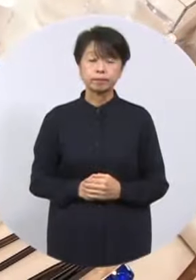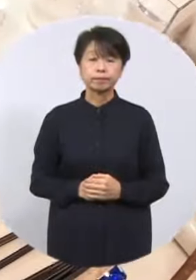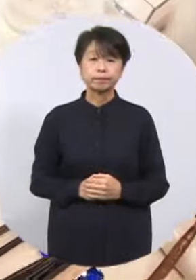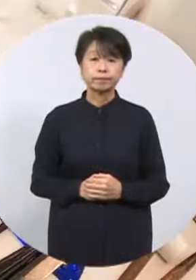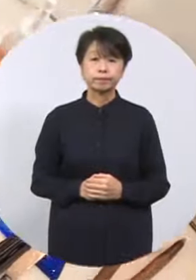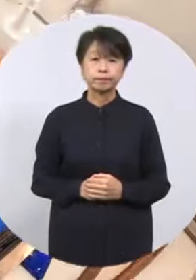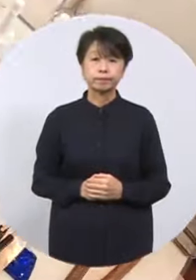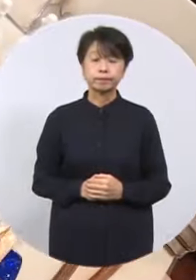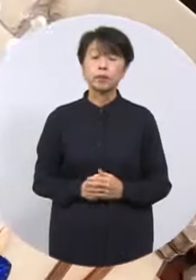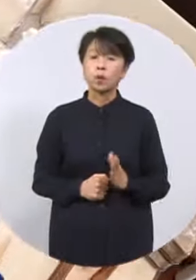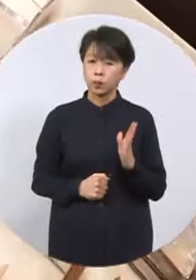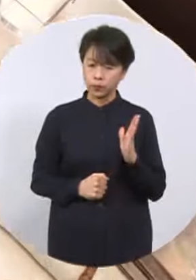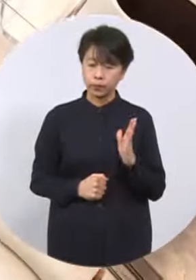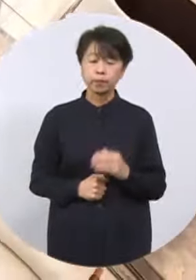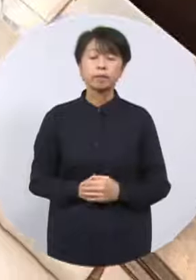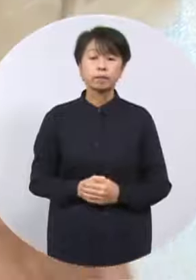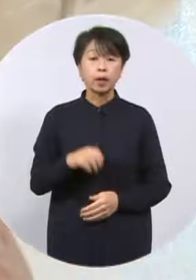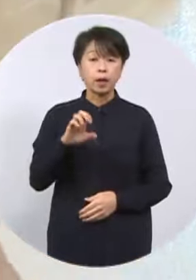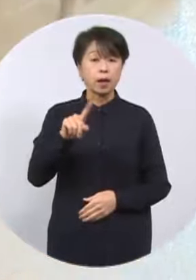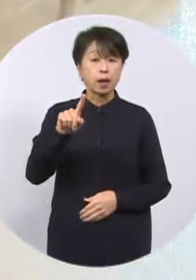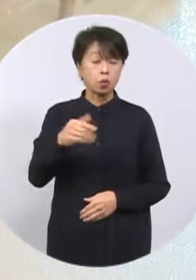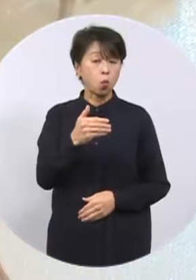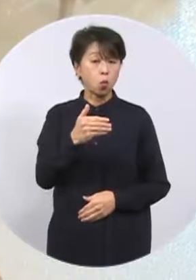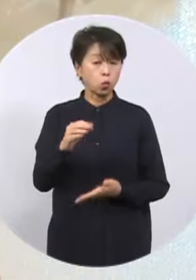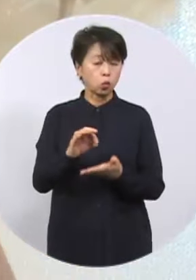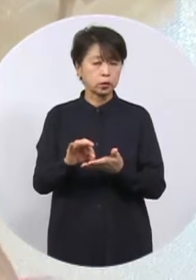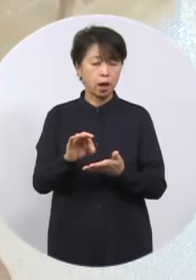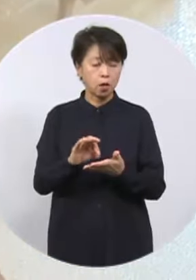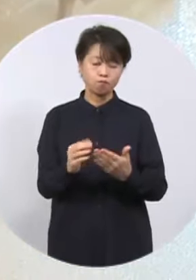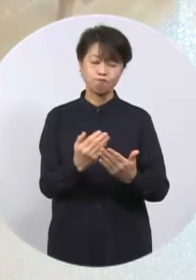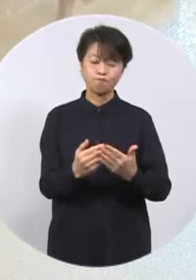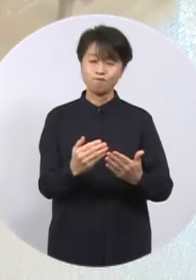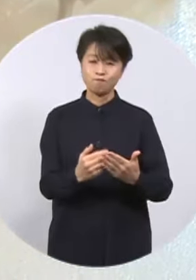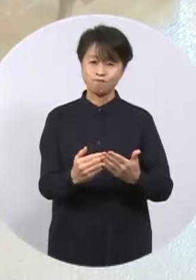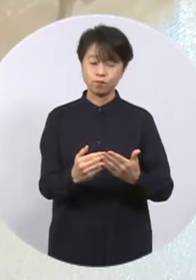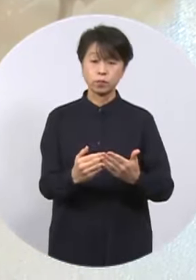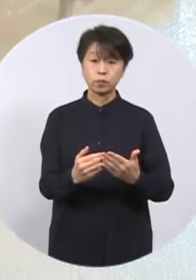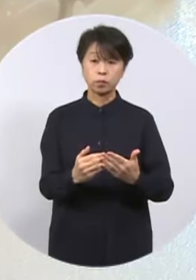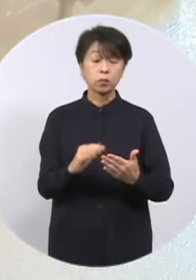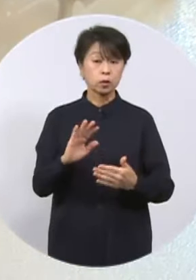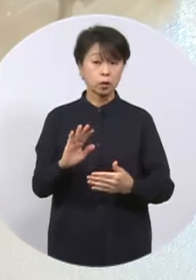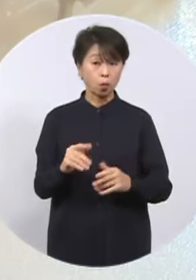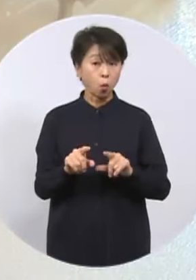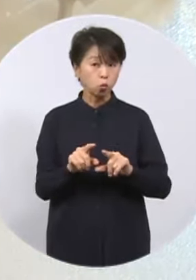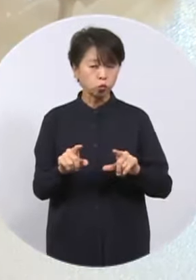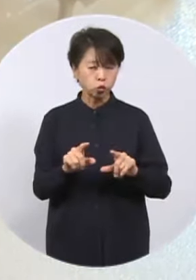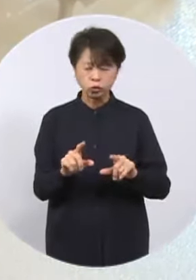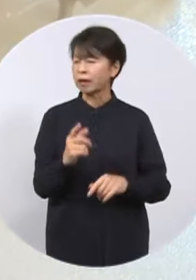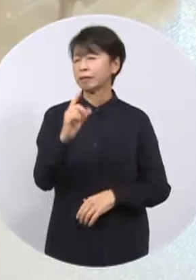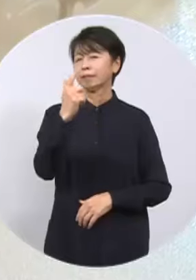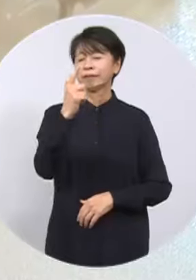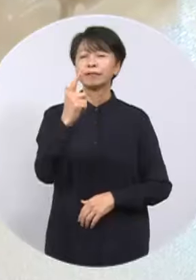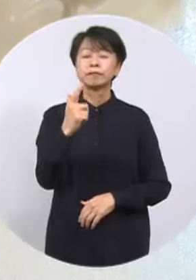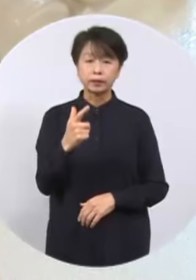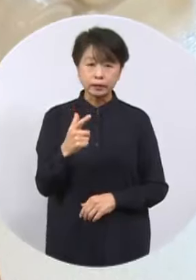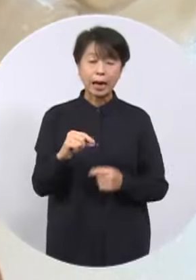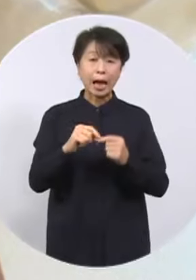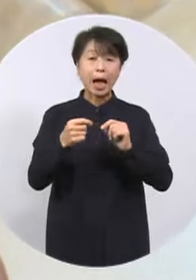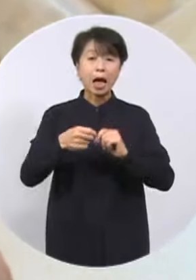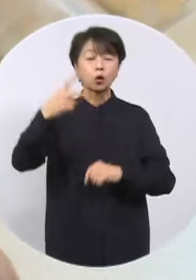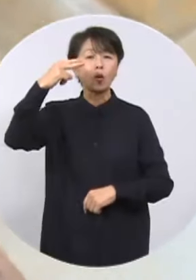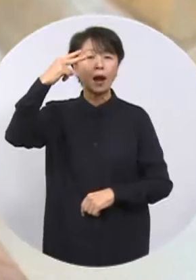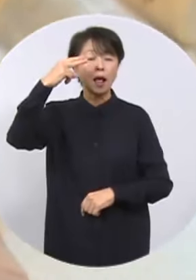ここにあります絵の具を使って絵を描くという、要するに絵の具といってもこれは色ガラスのパウダ